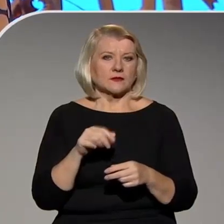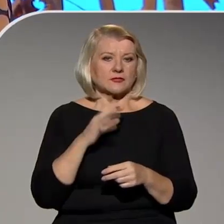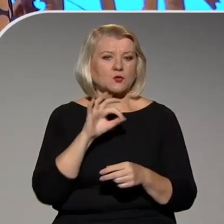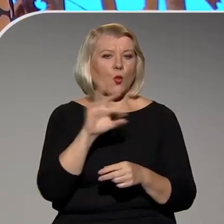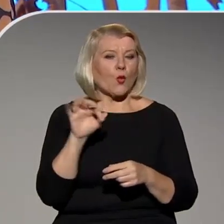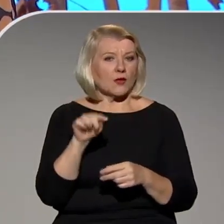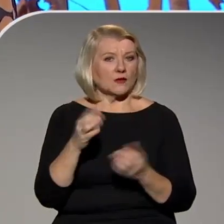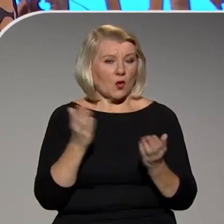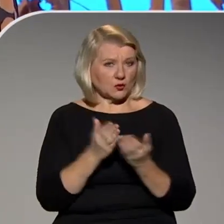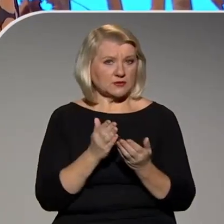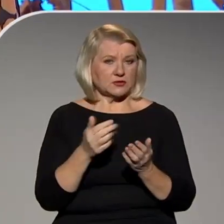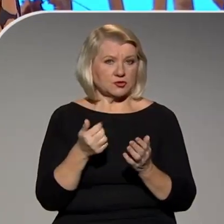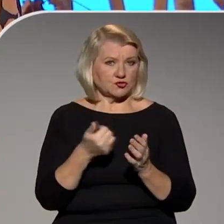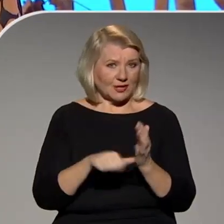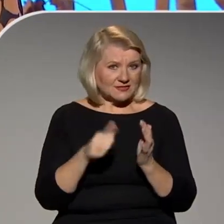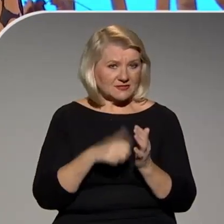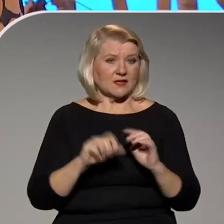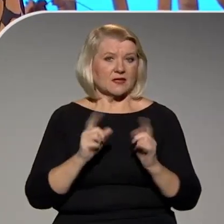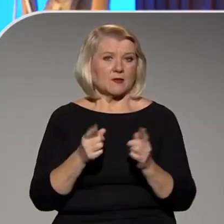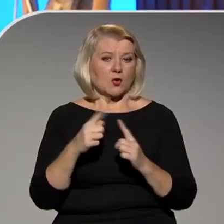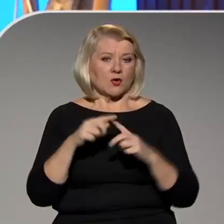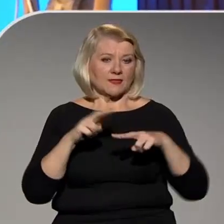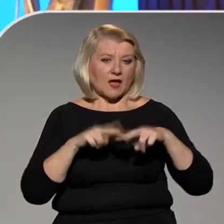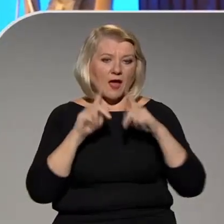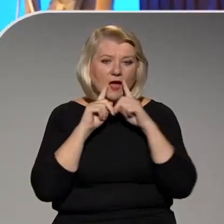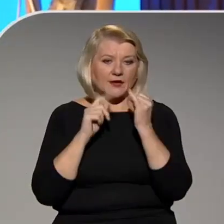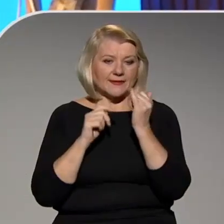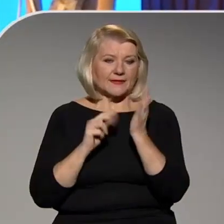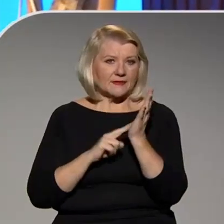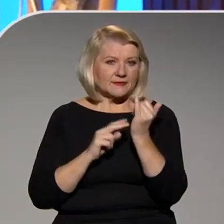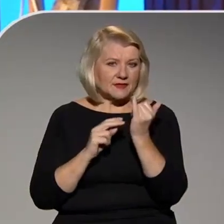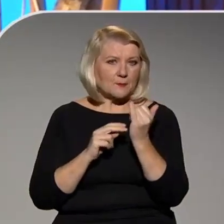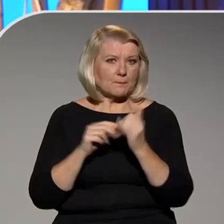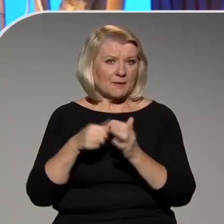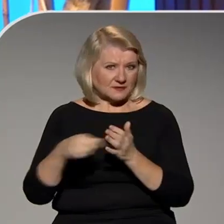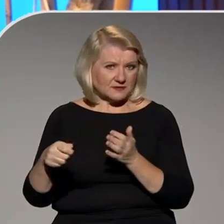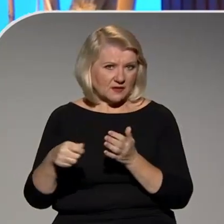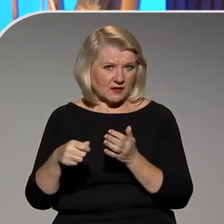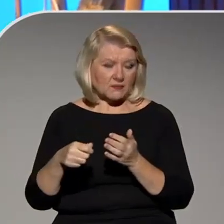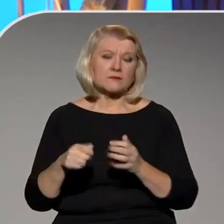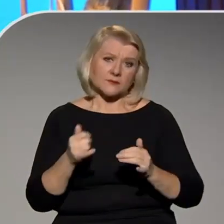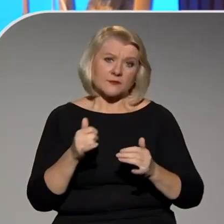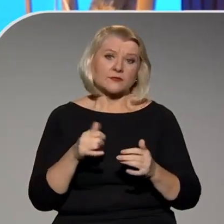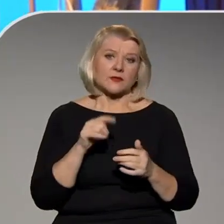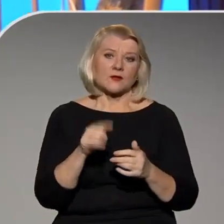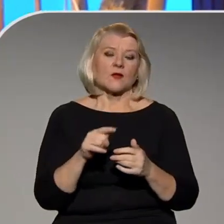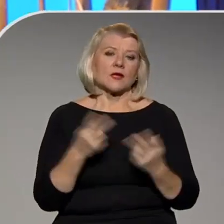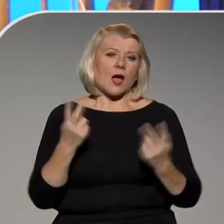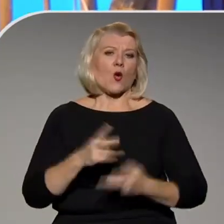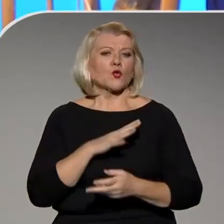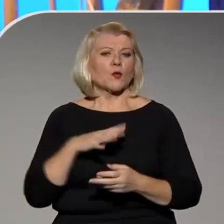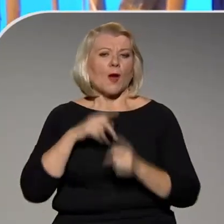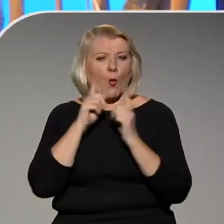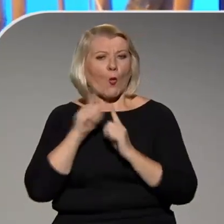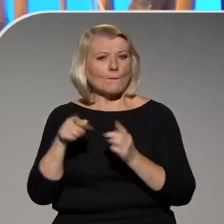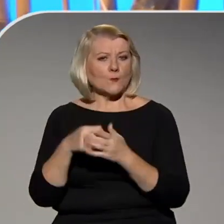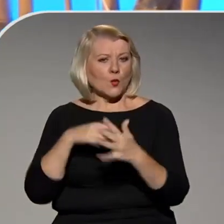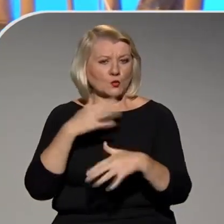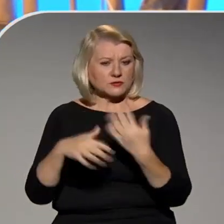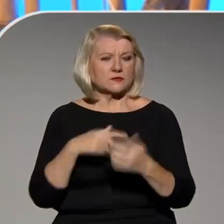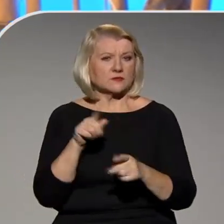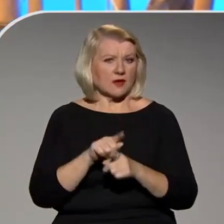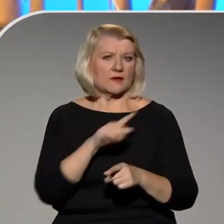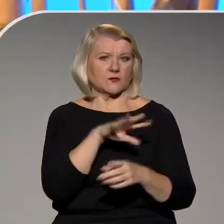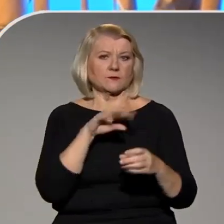určitě, tahýny pastu? Určitě. Tak jak je klasika v těch humusech běžné, tak patří